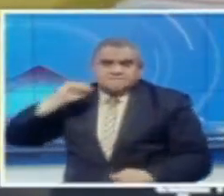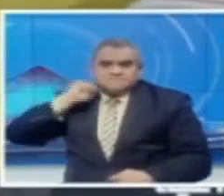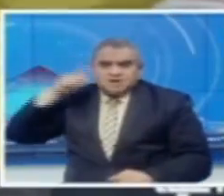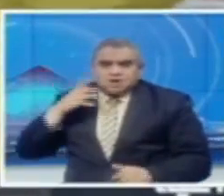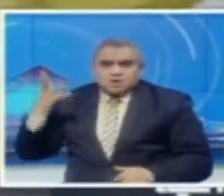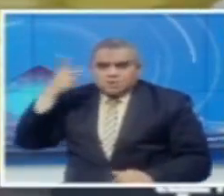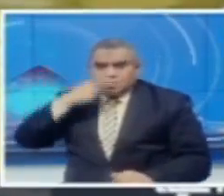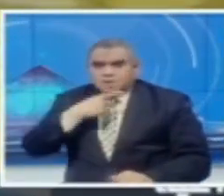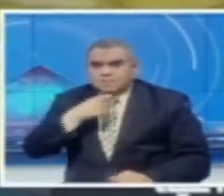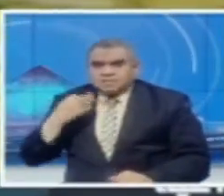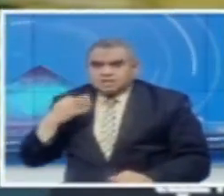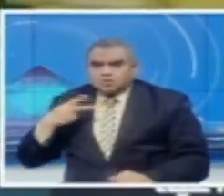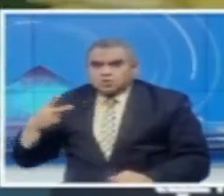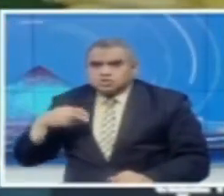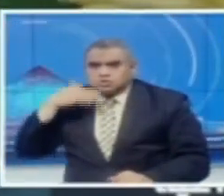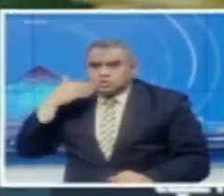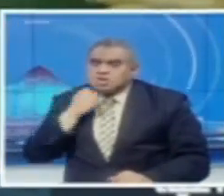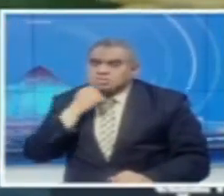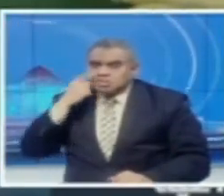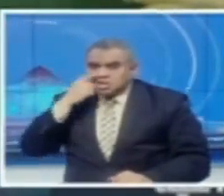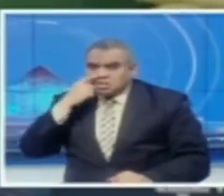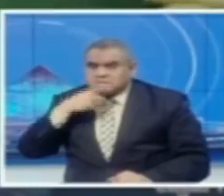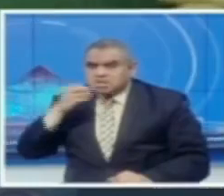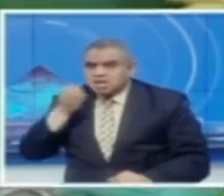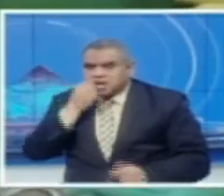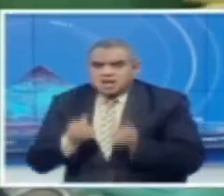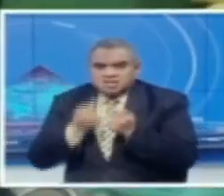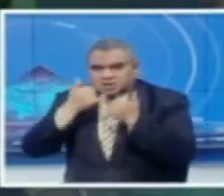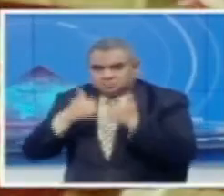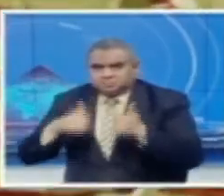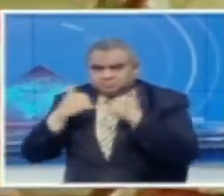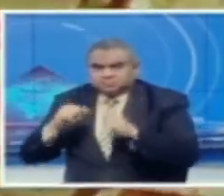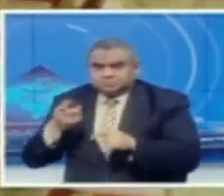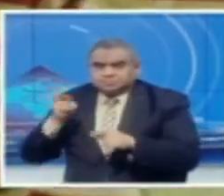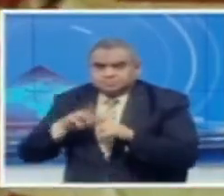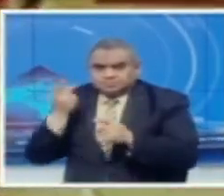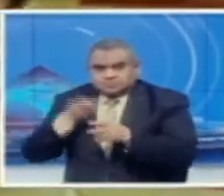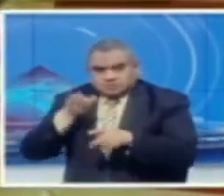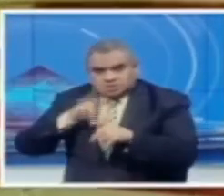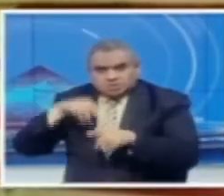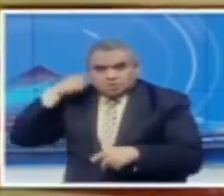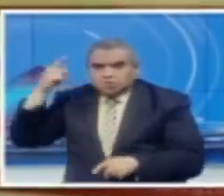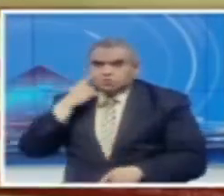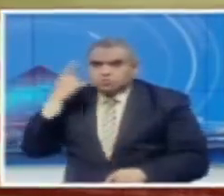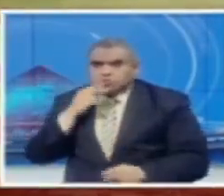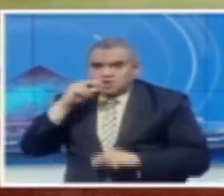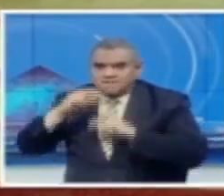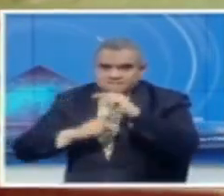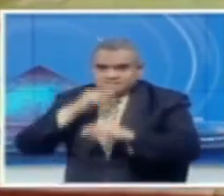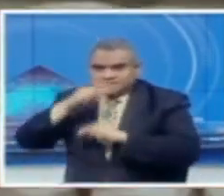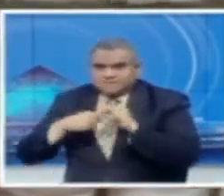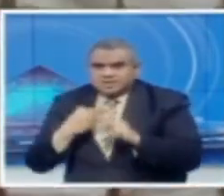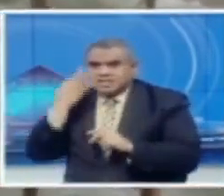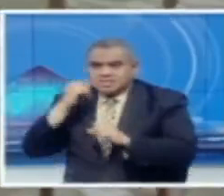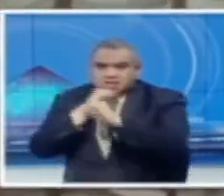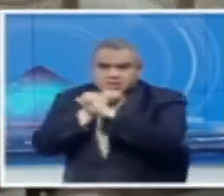123 طن ونصف أعلاف ومخصبات زراعية. وبالفيوم أيضا نجحت الإدارة في ضبط 3 مخازن